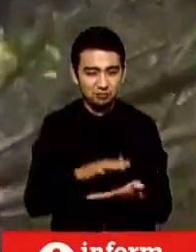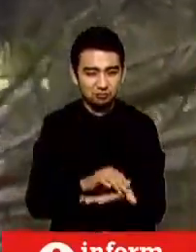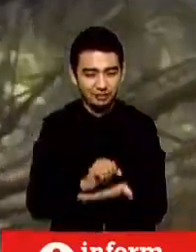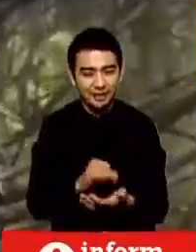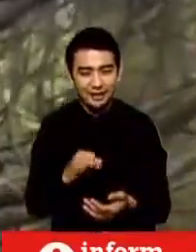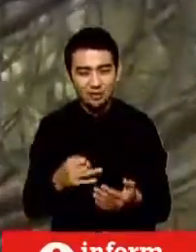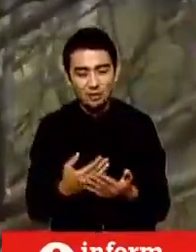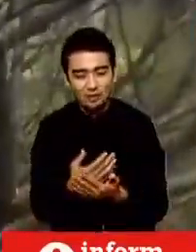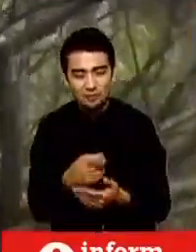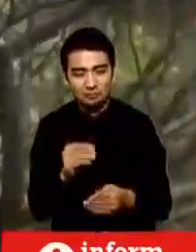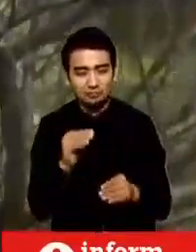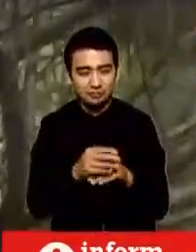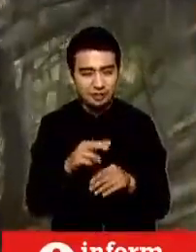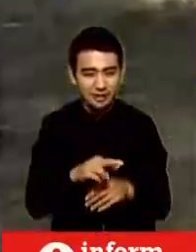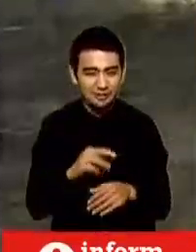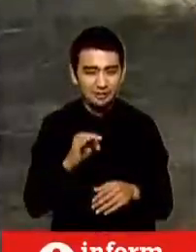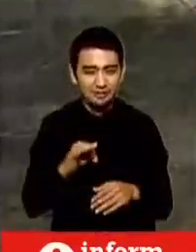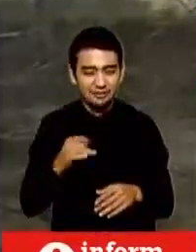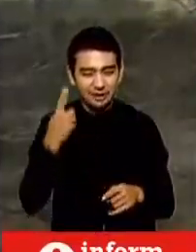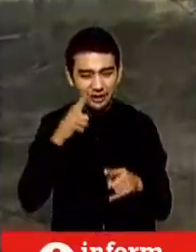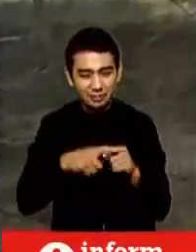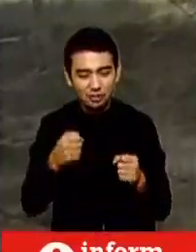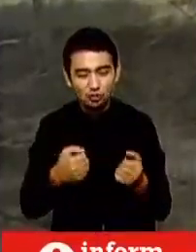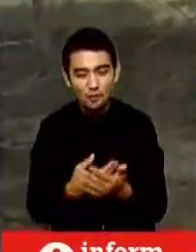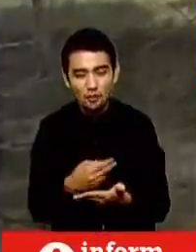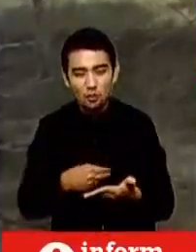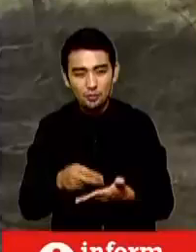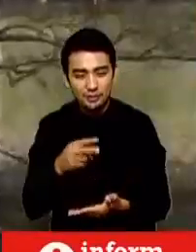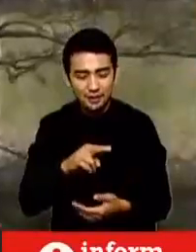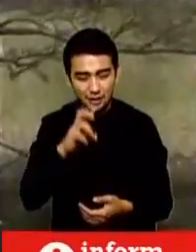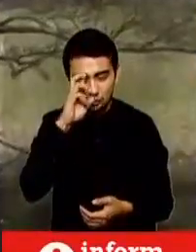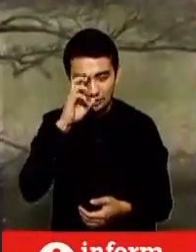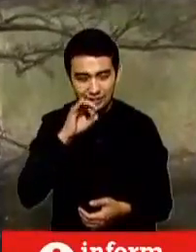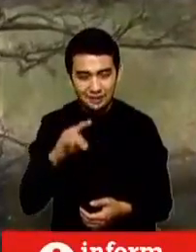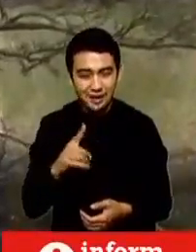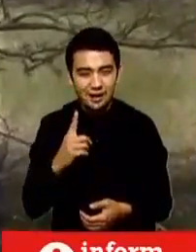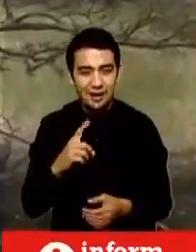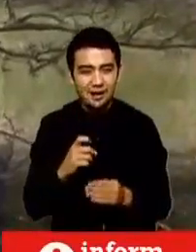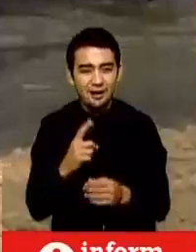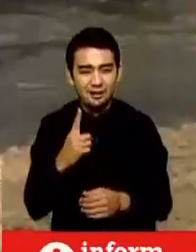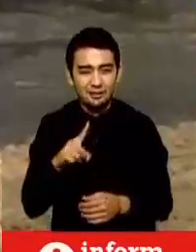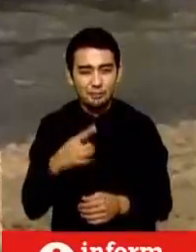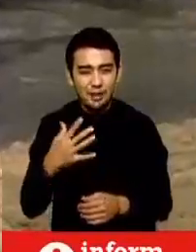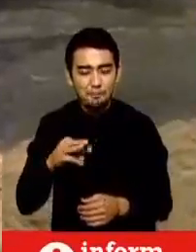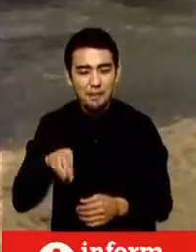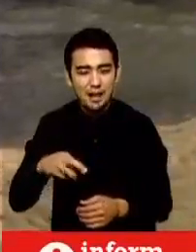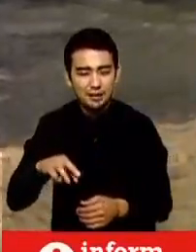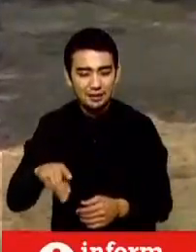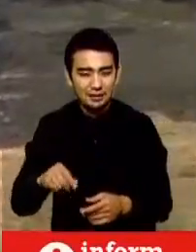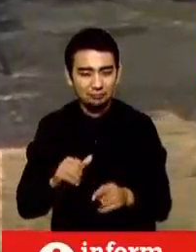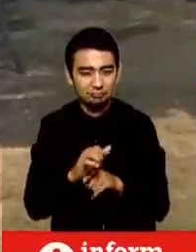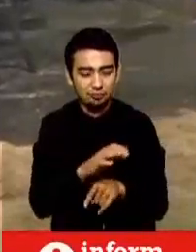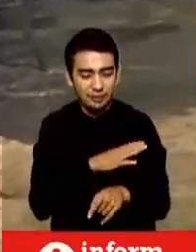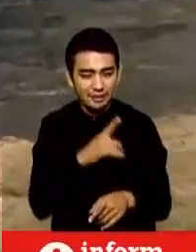толтыру үшін және орманшыларға жаңа өрт сөндіру техникасын алу үшін бюджеттен 1,5 миллиард теңгеге жуық қаржы бөлінді.